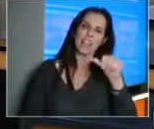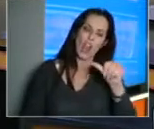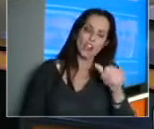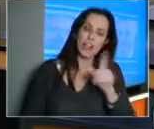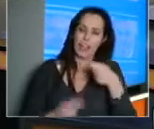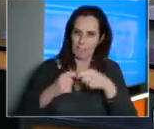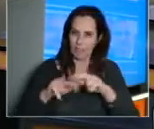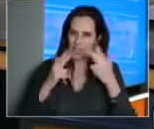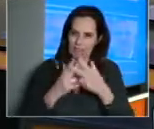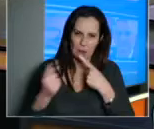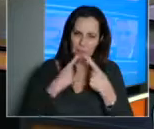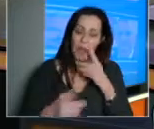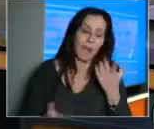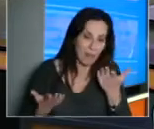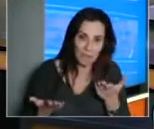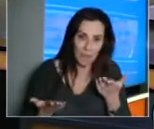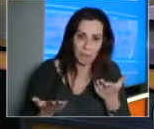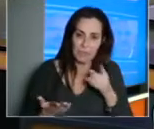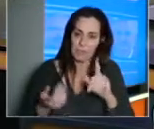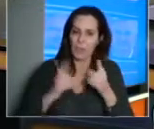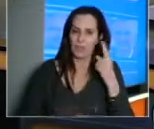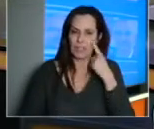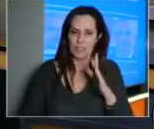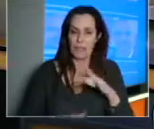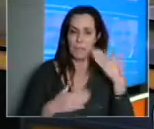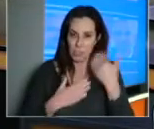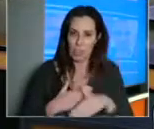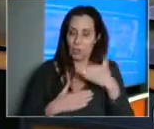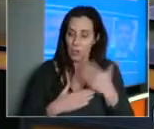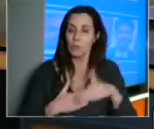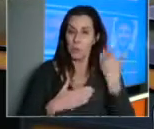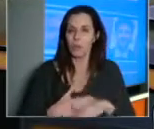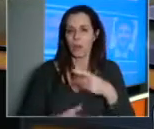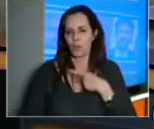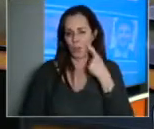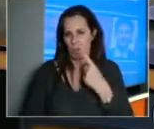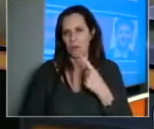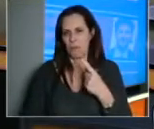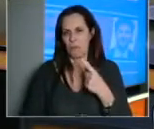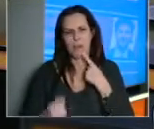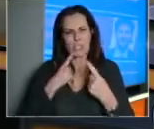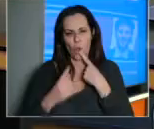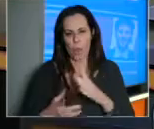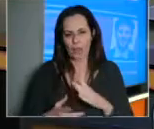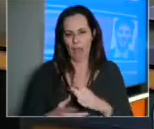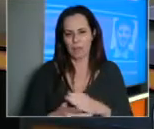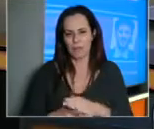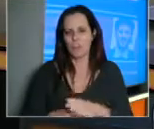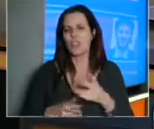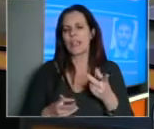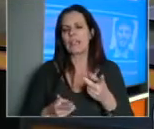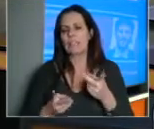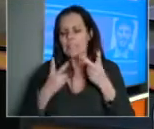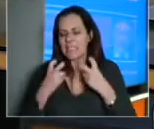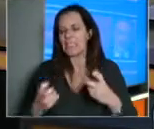אל תהיה חבר בצוות המסע ומתן, אבל הנה, זה קורה. אבל תראי, בסוף, בסוף, בסוף, אנחנו נראה פה איזשהו מסע ומתן של